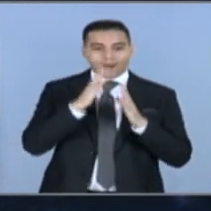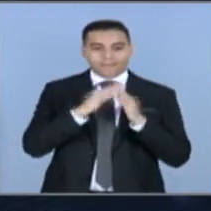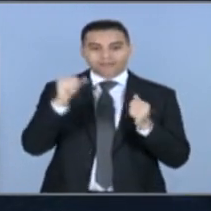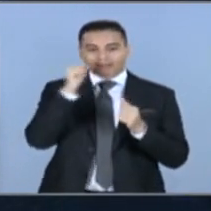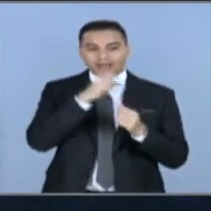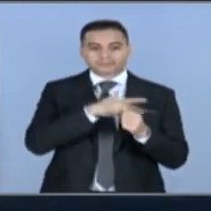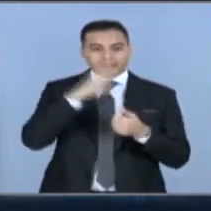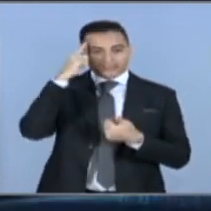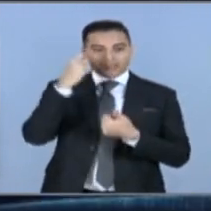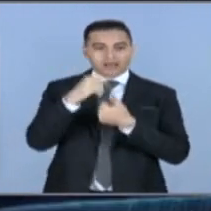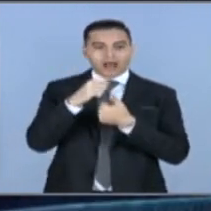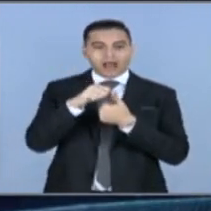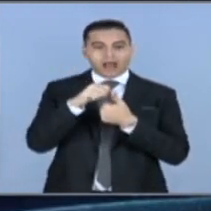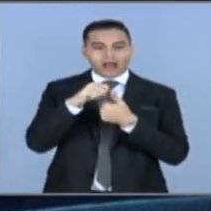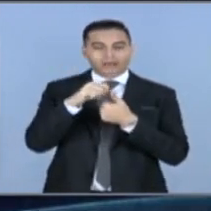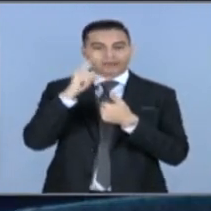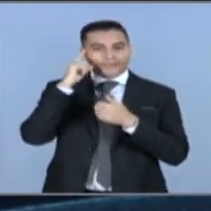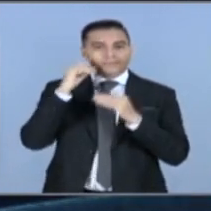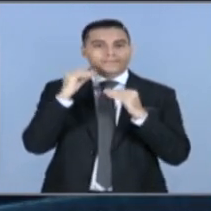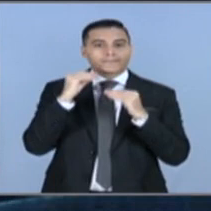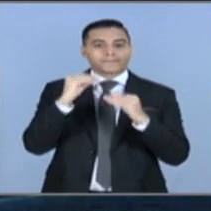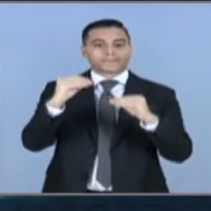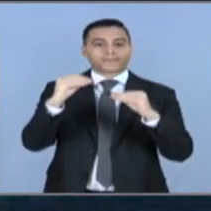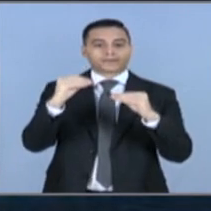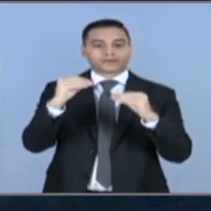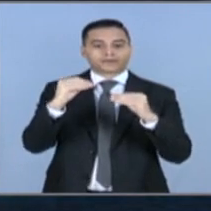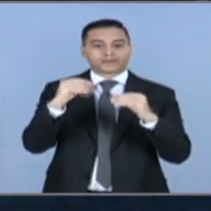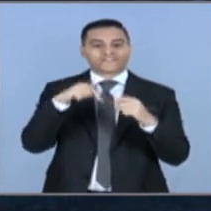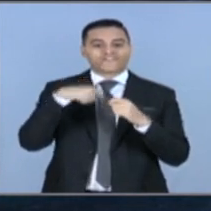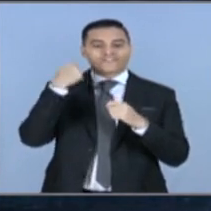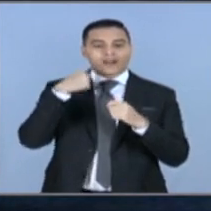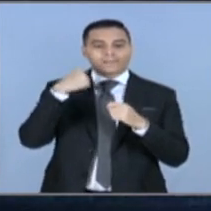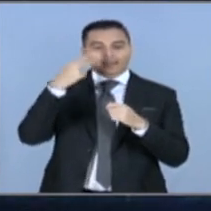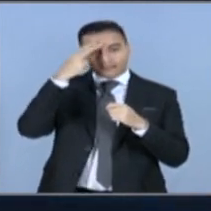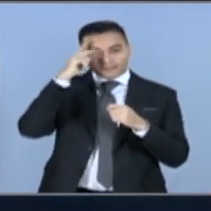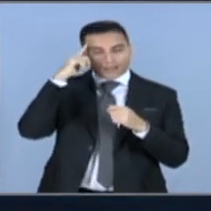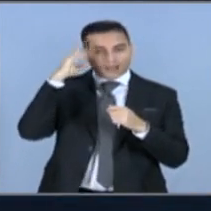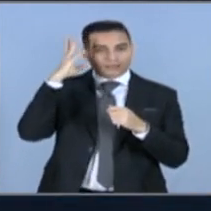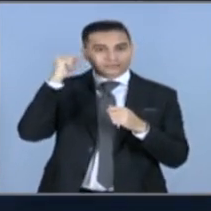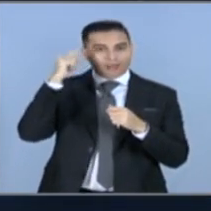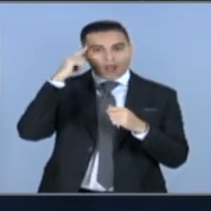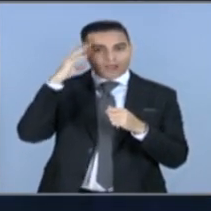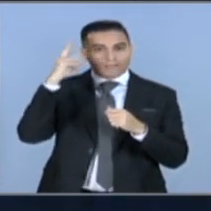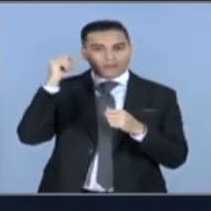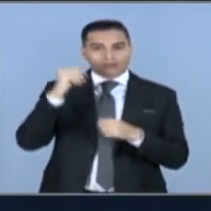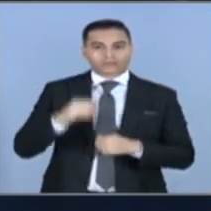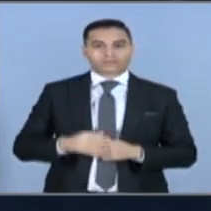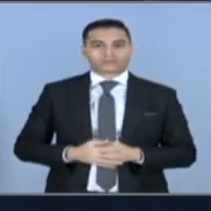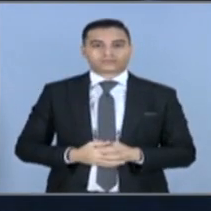من هو الفنان المصري الذي غنى ذكرياتك ميح في فيلم زهايمر؟